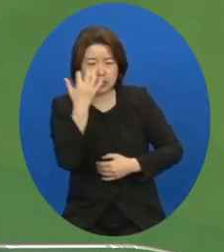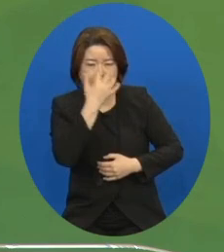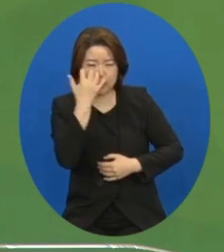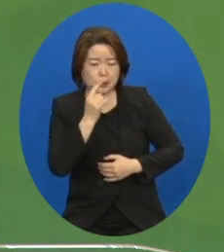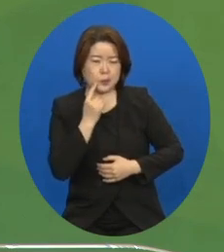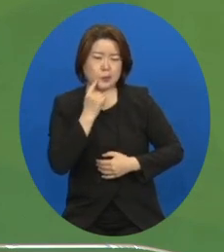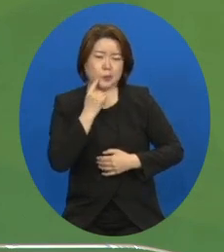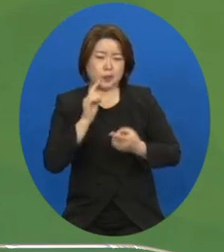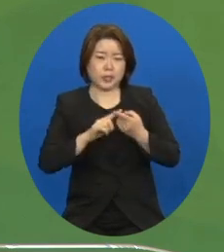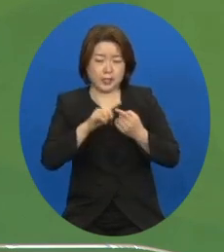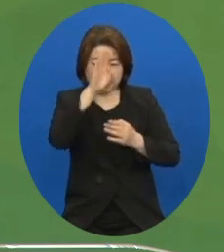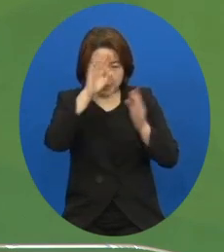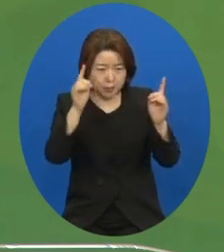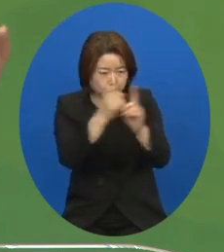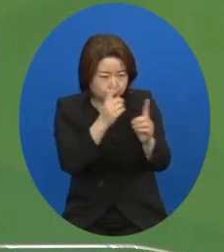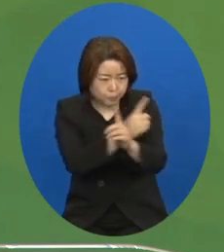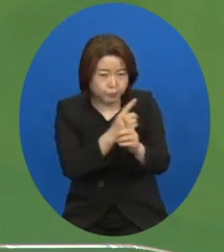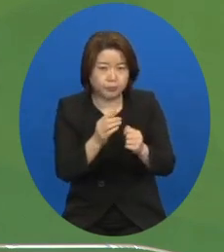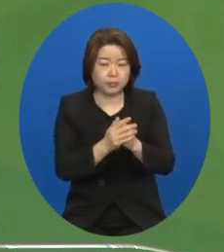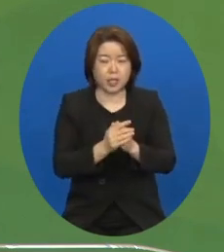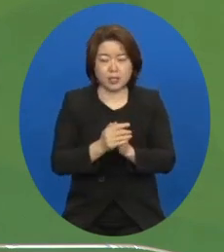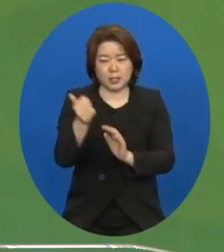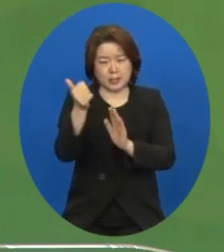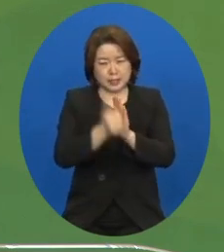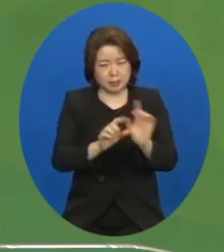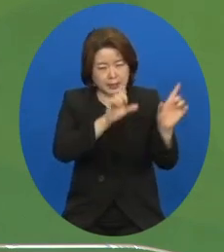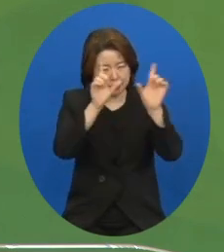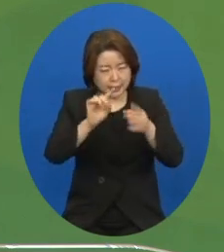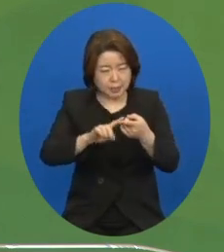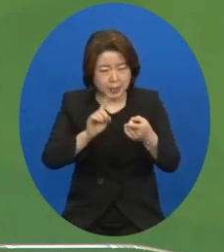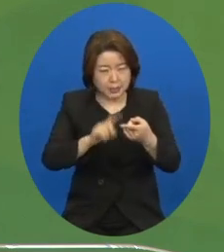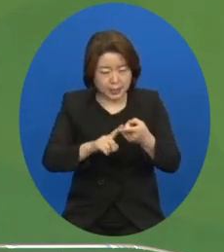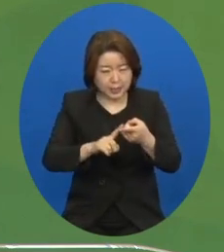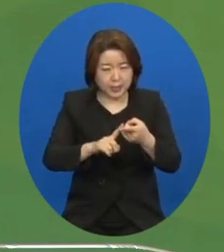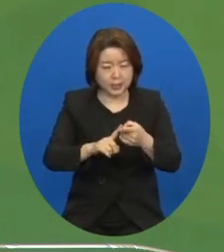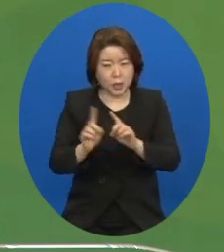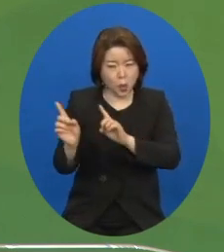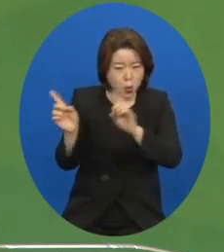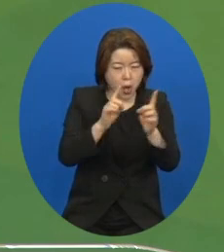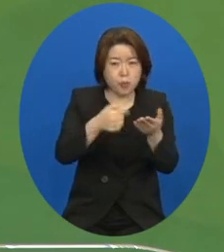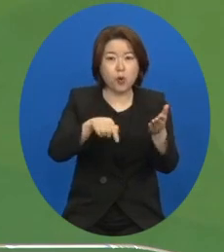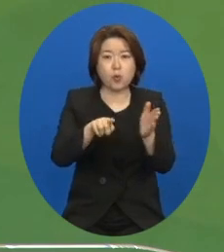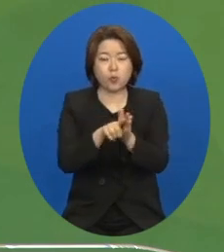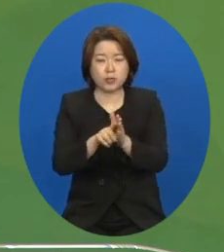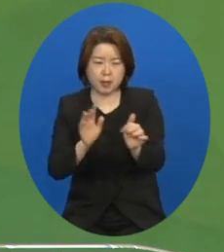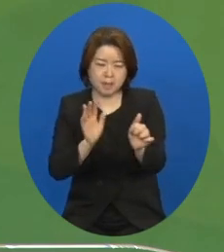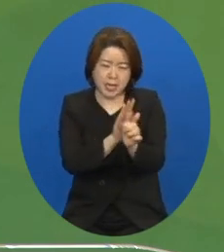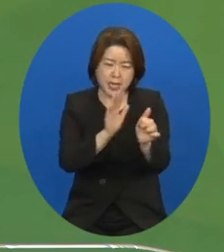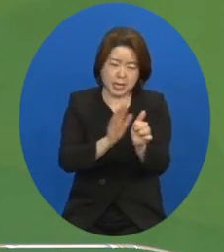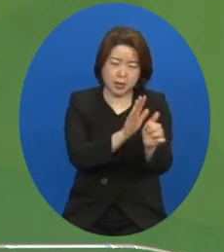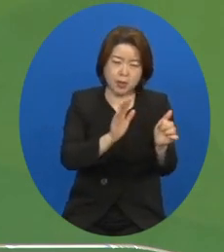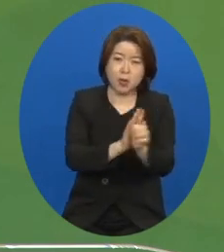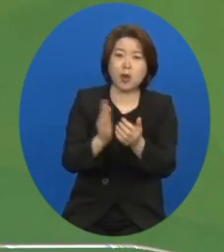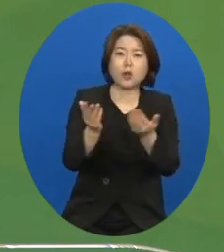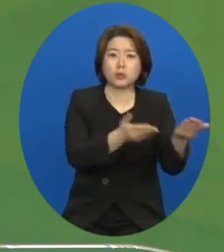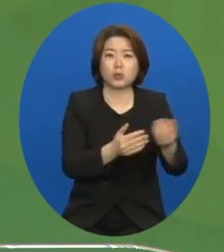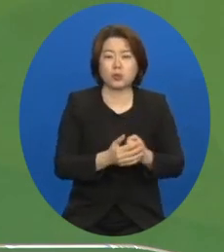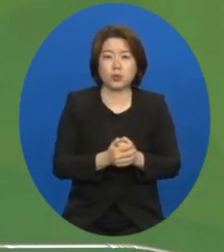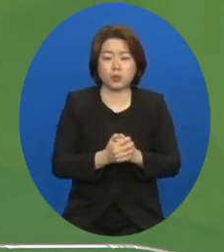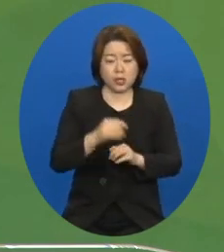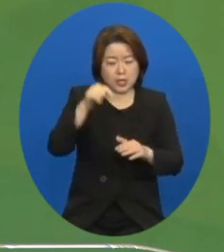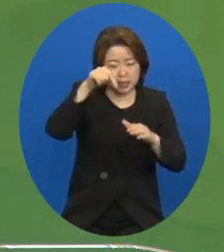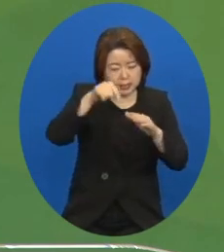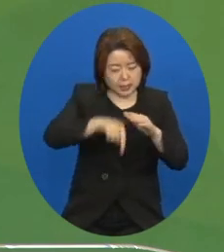치유, 그 실패의 삶에 대한 어떤 회복을 위해서 같이 도왔습니다. 깊은